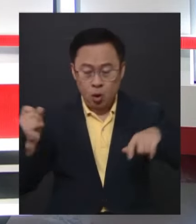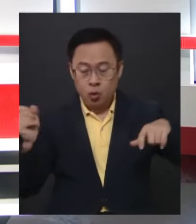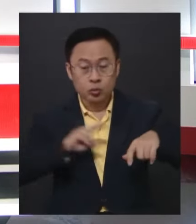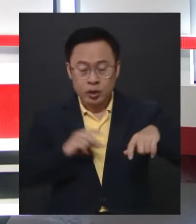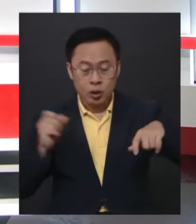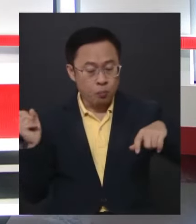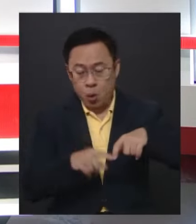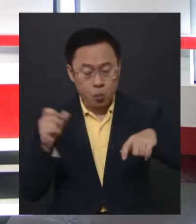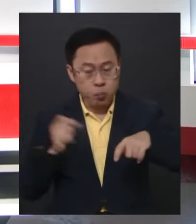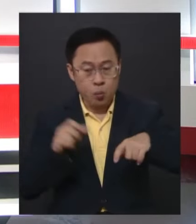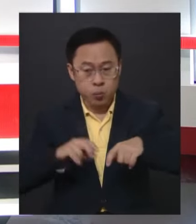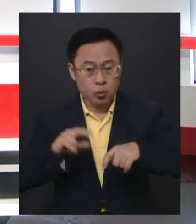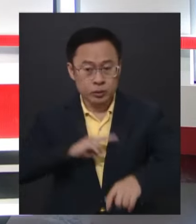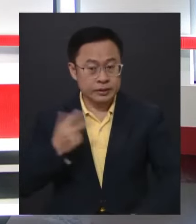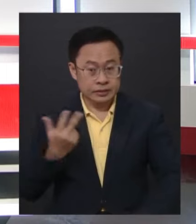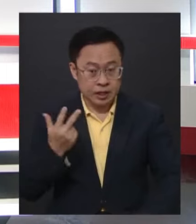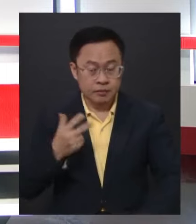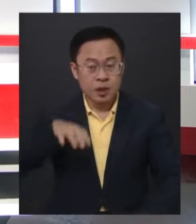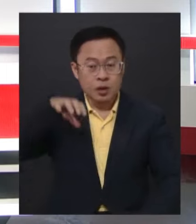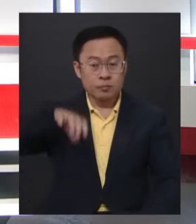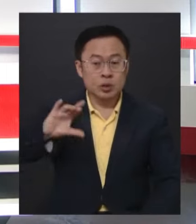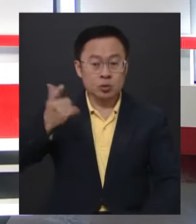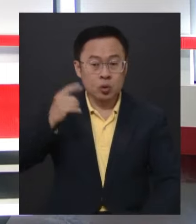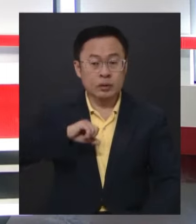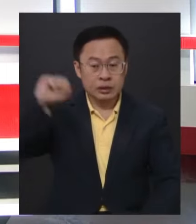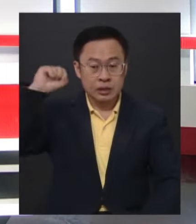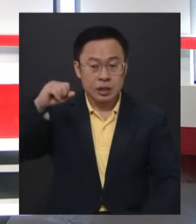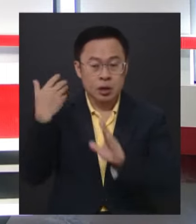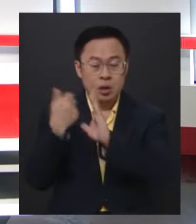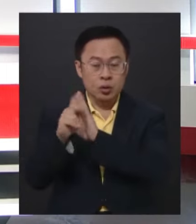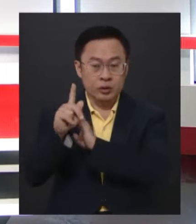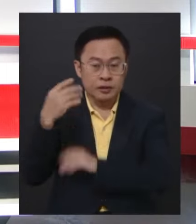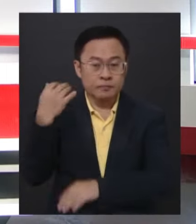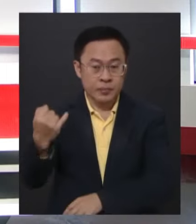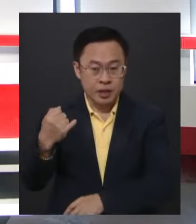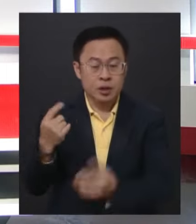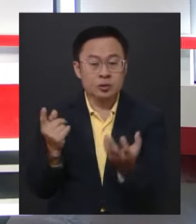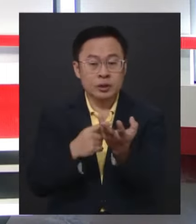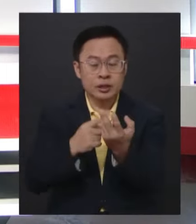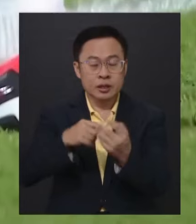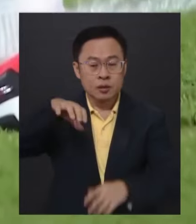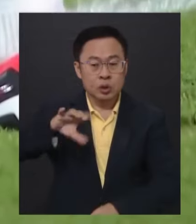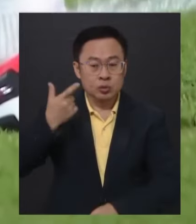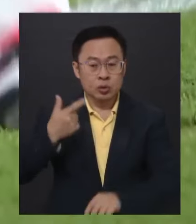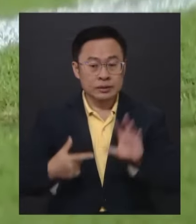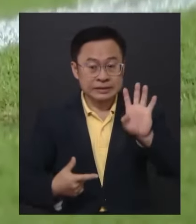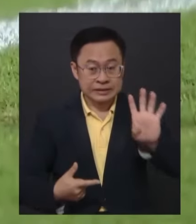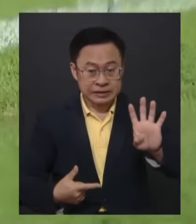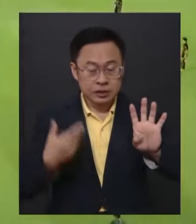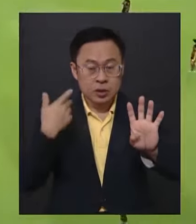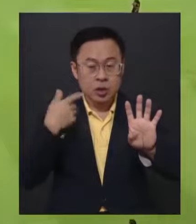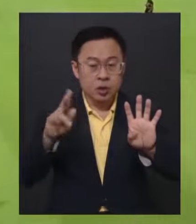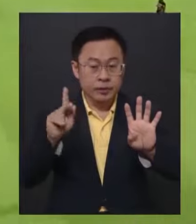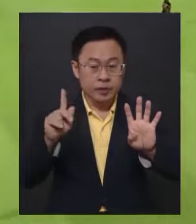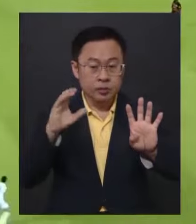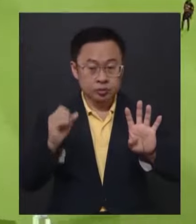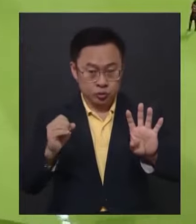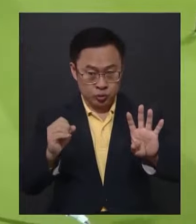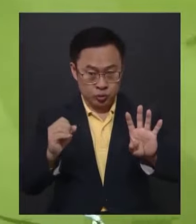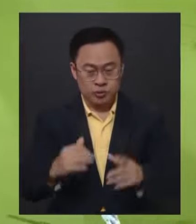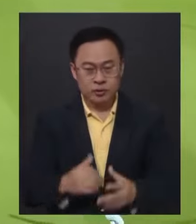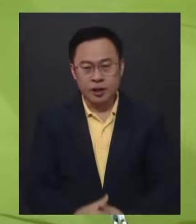เมื่อวานนี้ฟอร์มแรงมากยิงแฮตทริกพาเมืองทองเปิดบ้านชนะขอนแก่นไป4-0ครับเป็นการฉลองมีชื่อติด